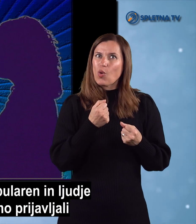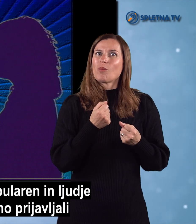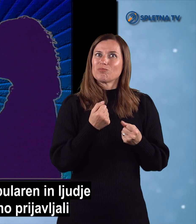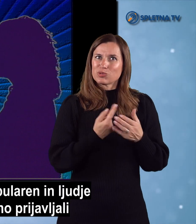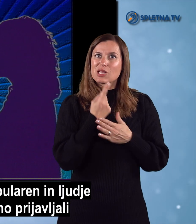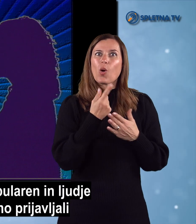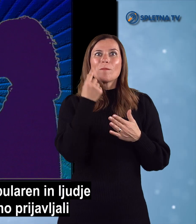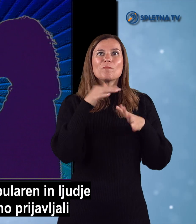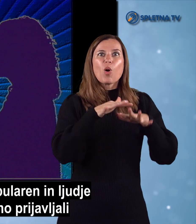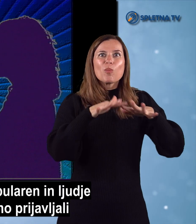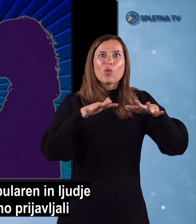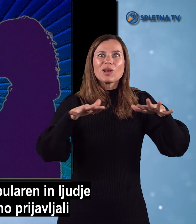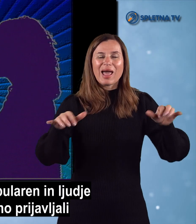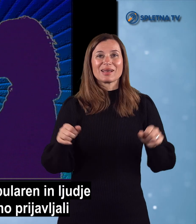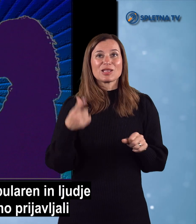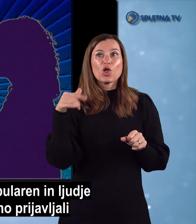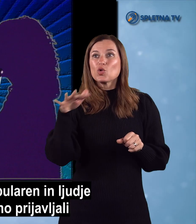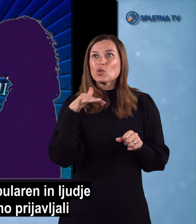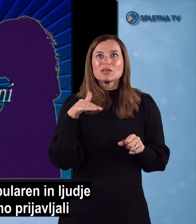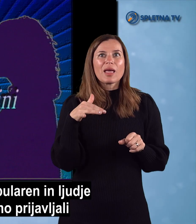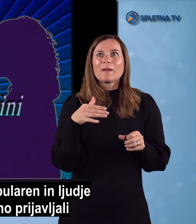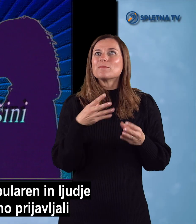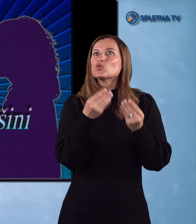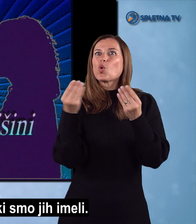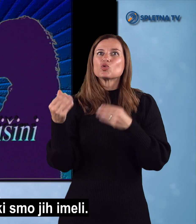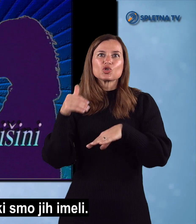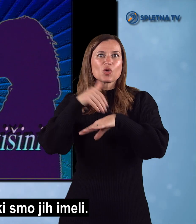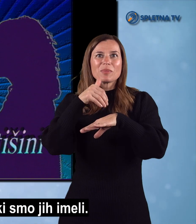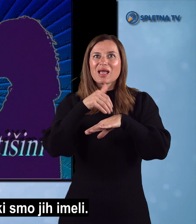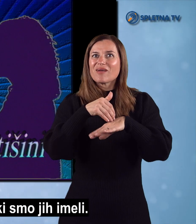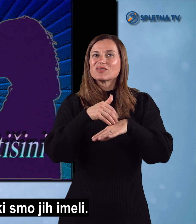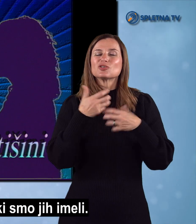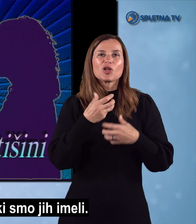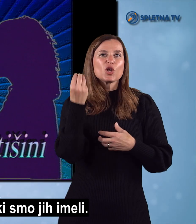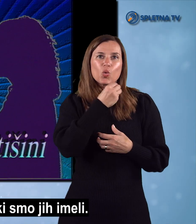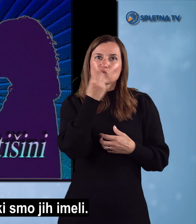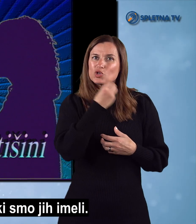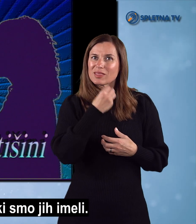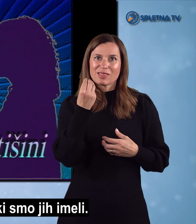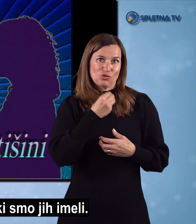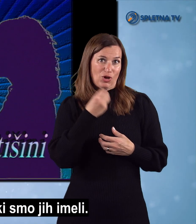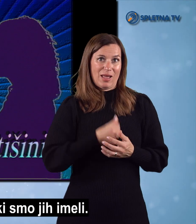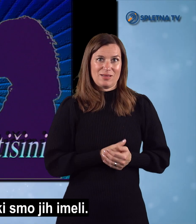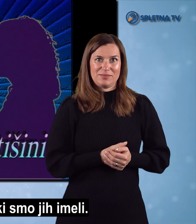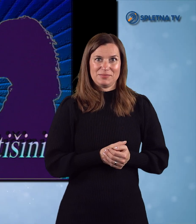popularen in ljudje so se množično prijavljali na razne tečaje, ki smo jih imeli.